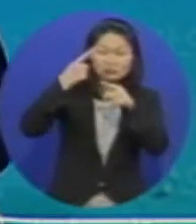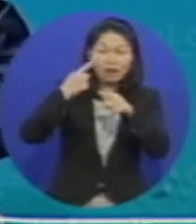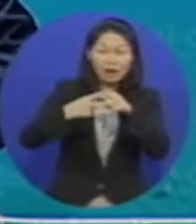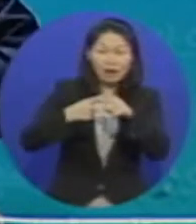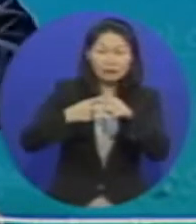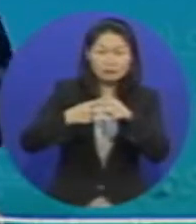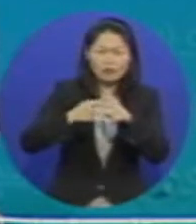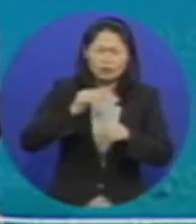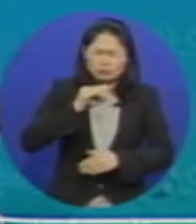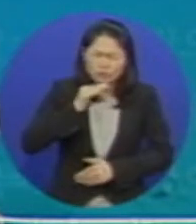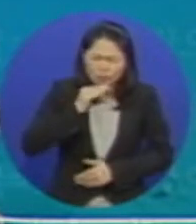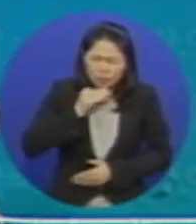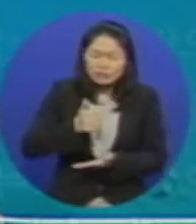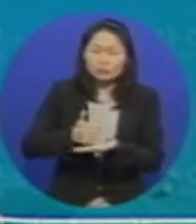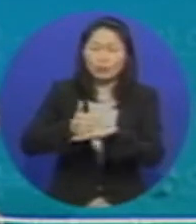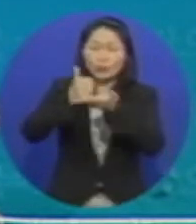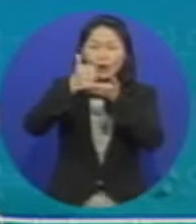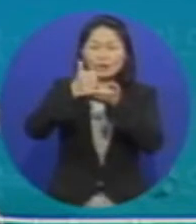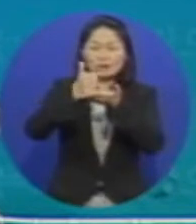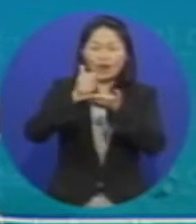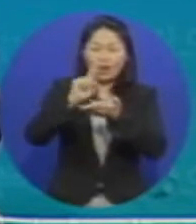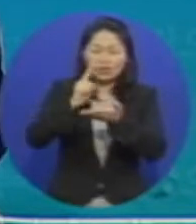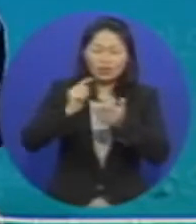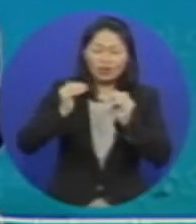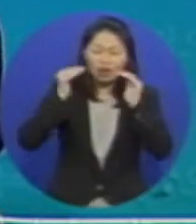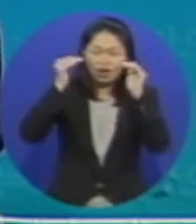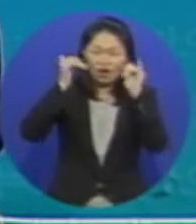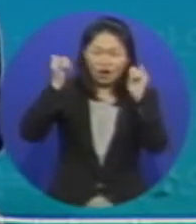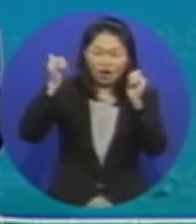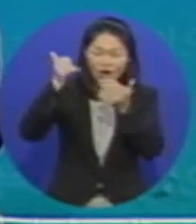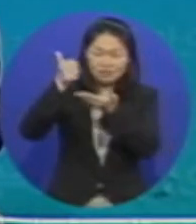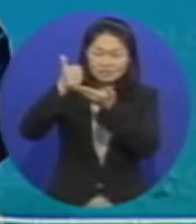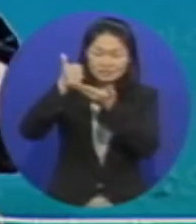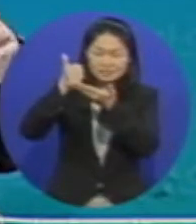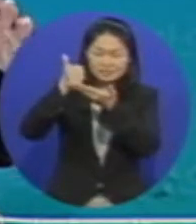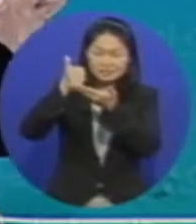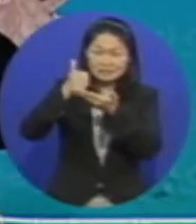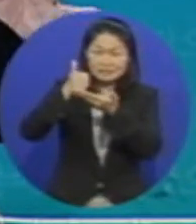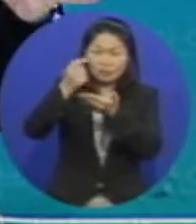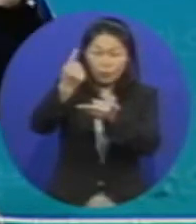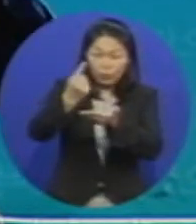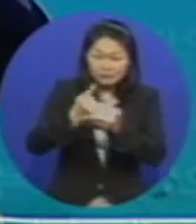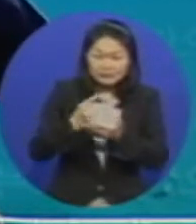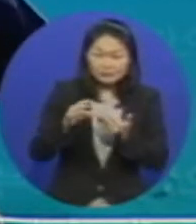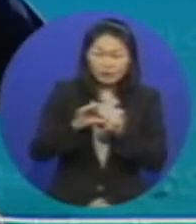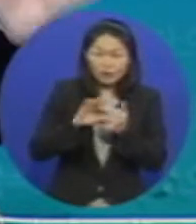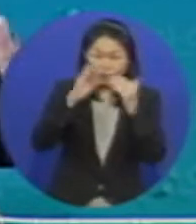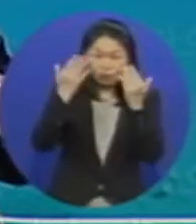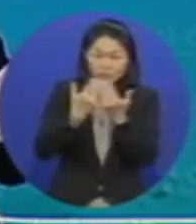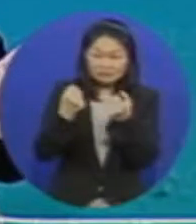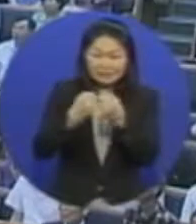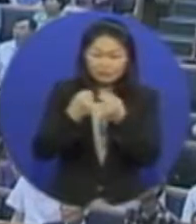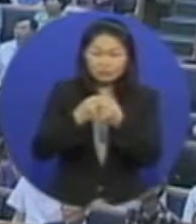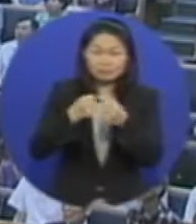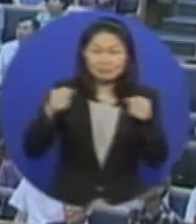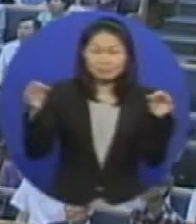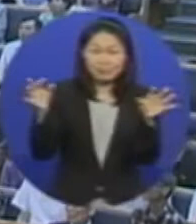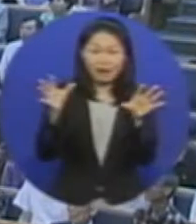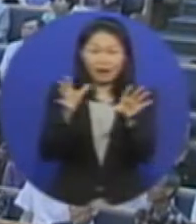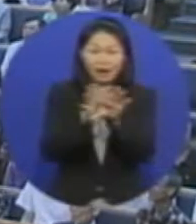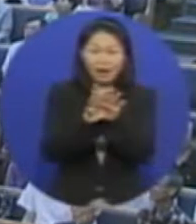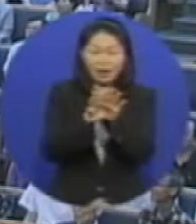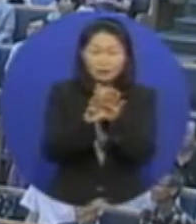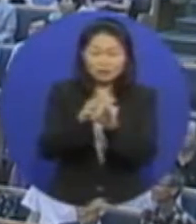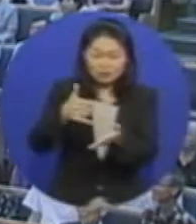정말 존경하는 어떤 어려우니 오시면 그러면 모든 다툼이 다 사라지고 그